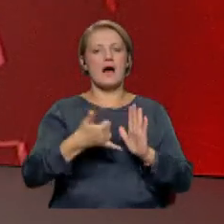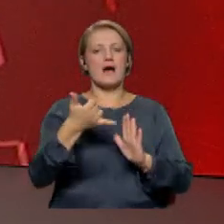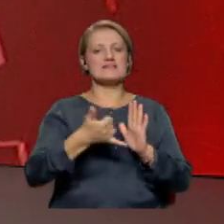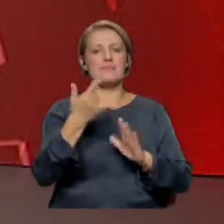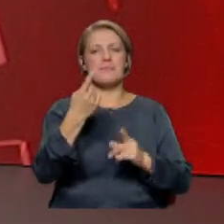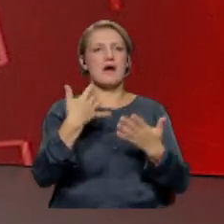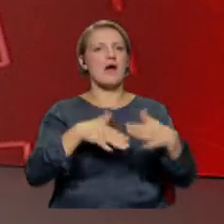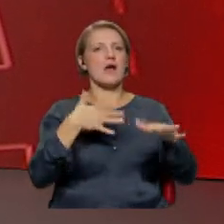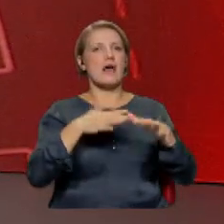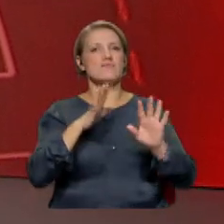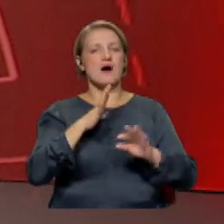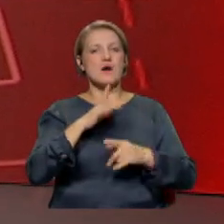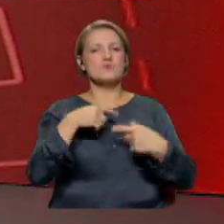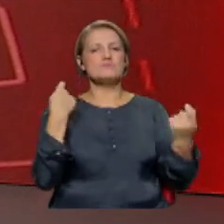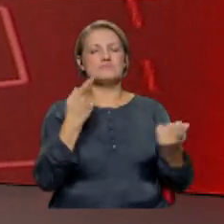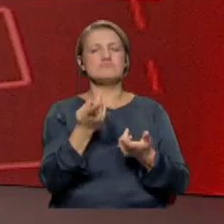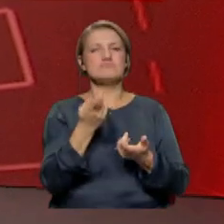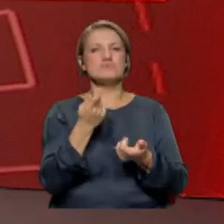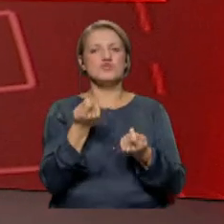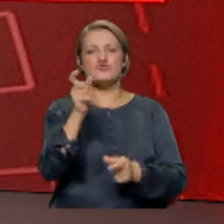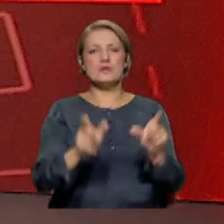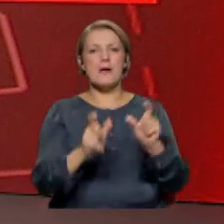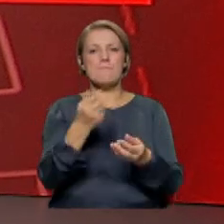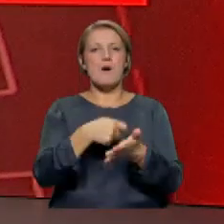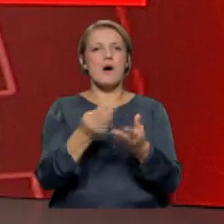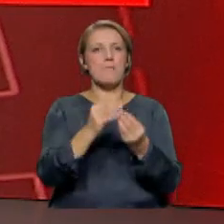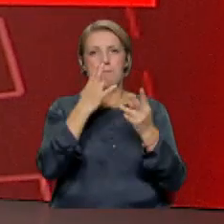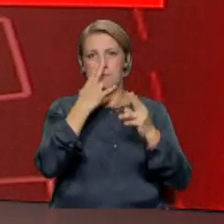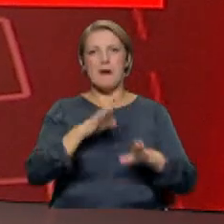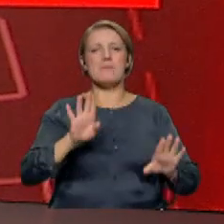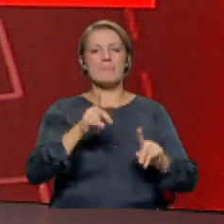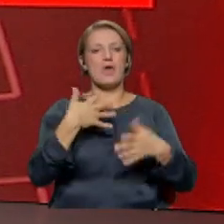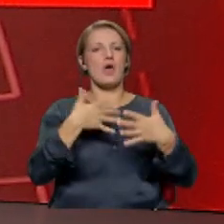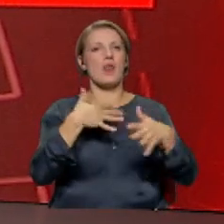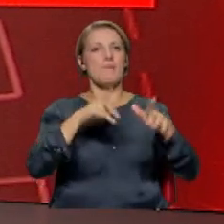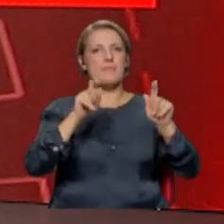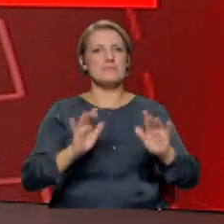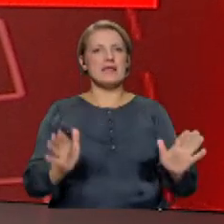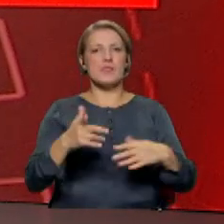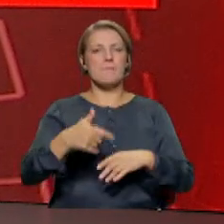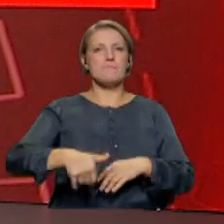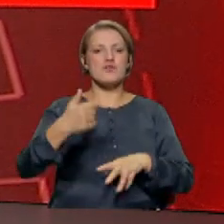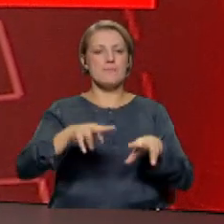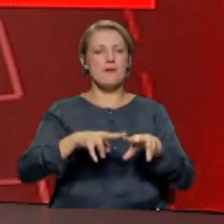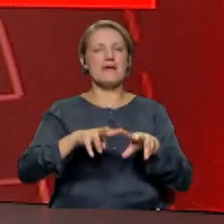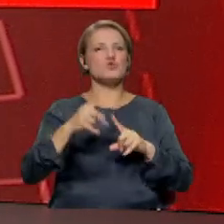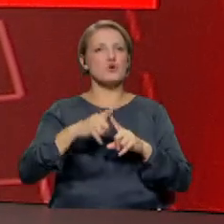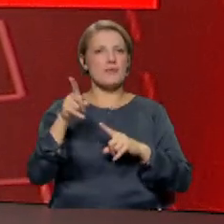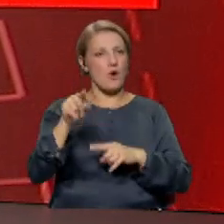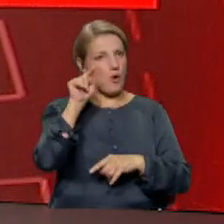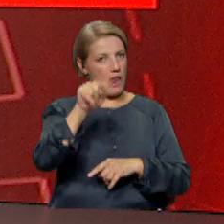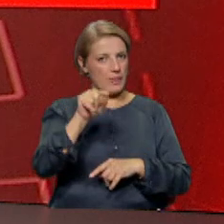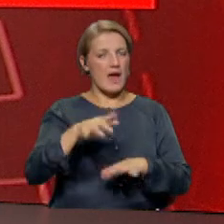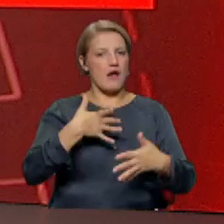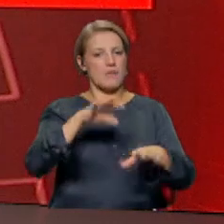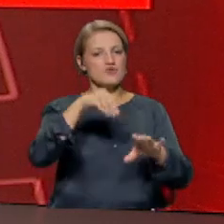Gaziantep'te bir eylem vardı. Tekstil işçileri maaş zamlarını beğenmediler ve bir eylem yaptılar. Sendika başkanı Mehmet Türkmen de